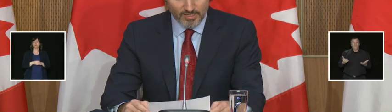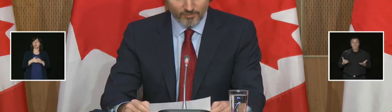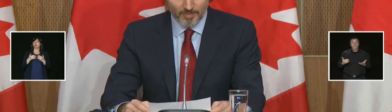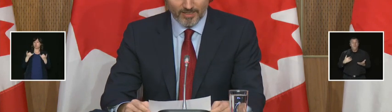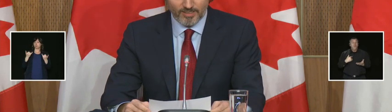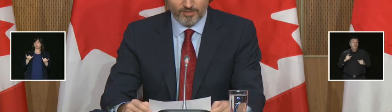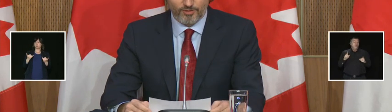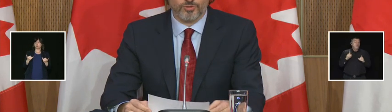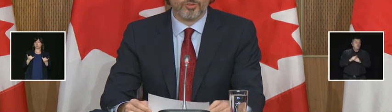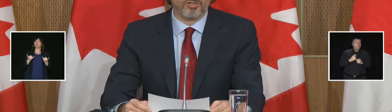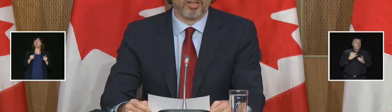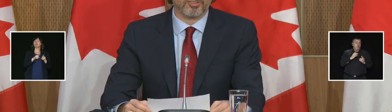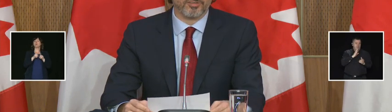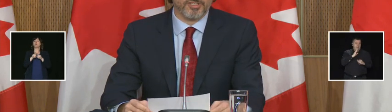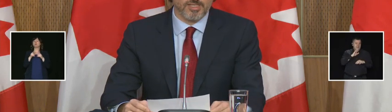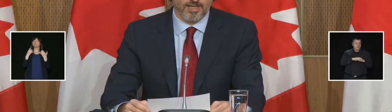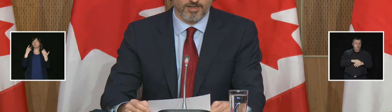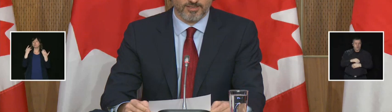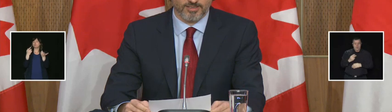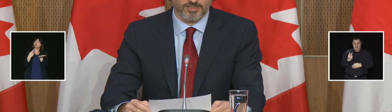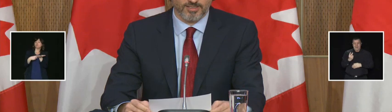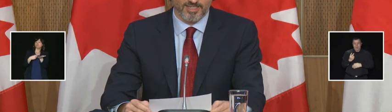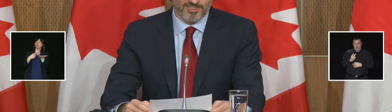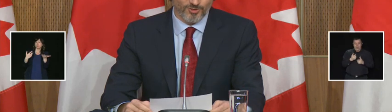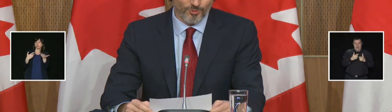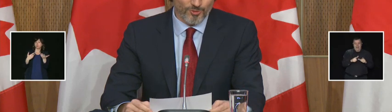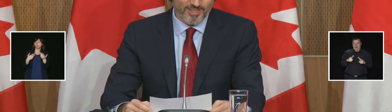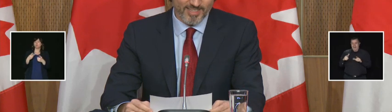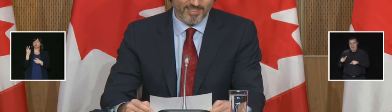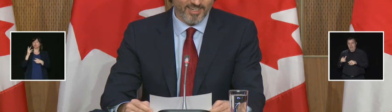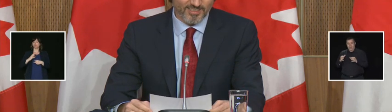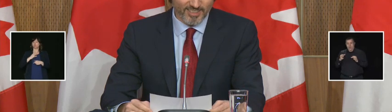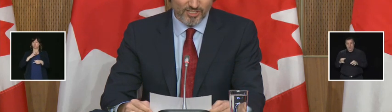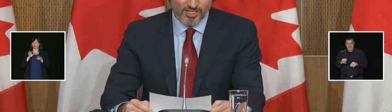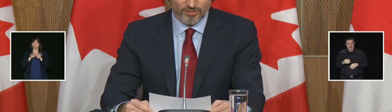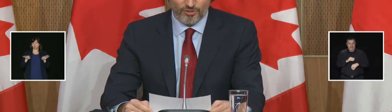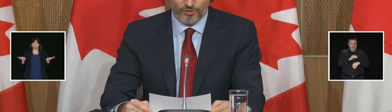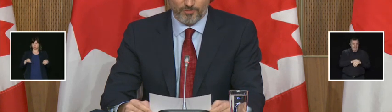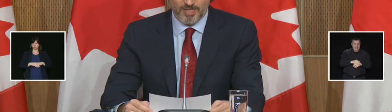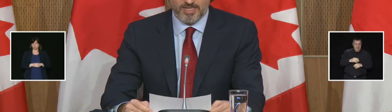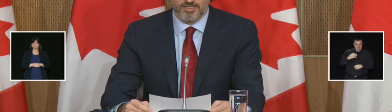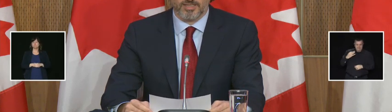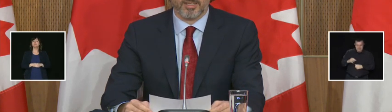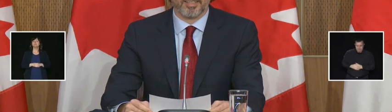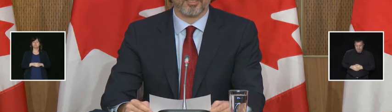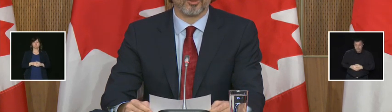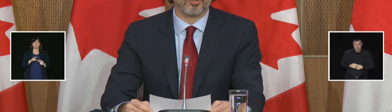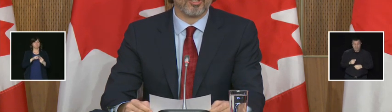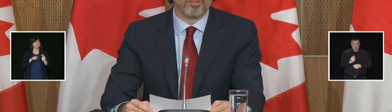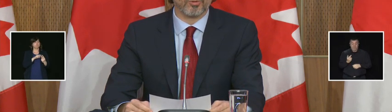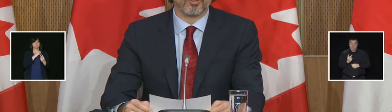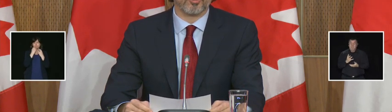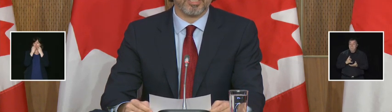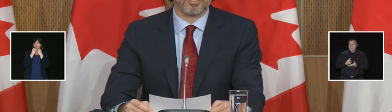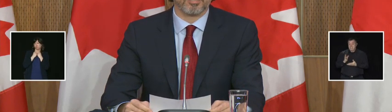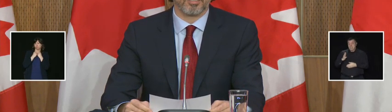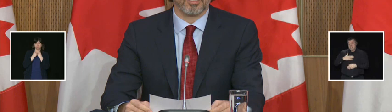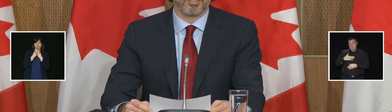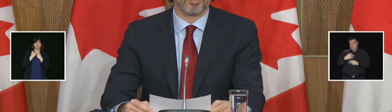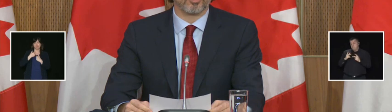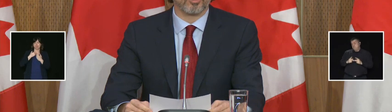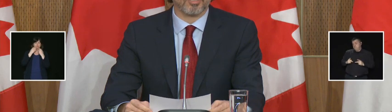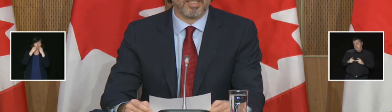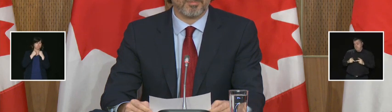aussi à vous parler de nos deux langues officielles elles sont l'une des grandes richesses de notre pays ennemi nous unissent